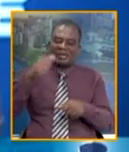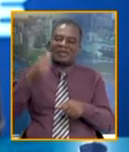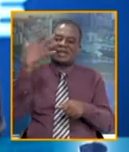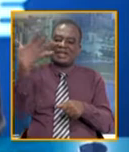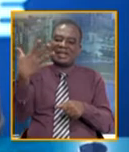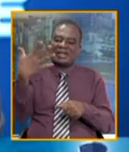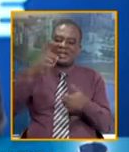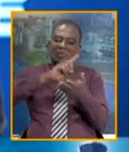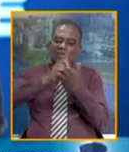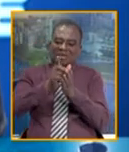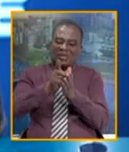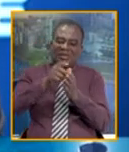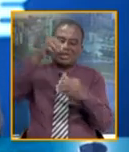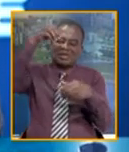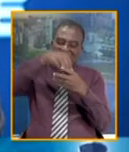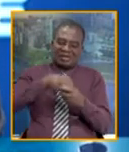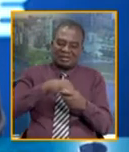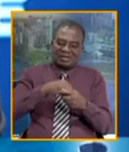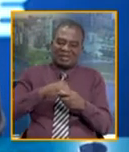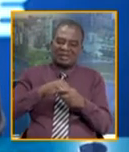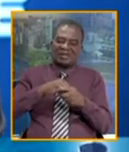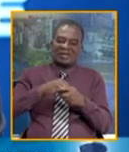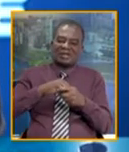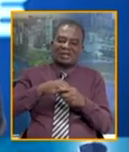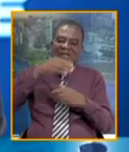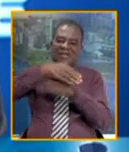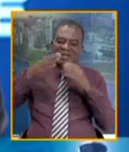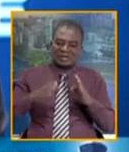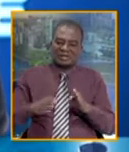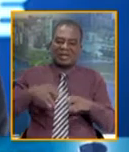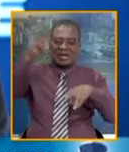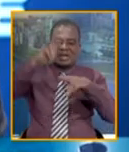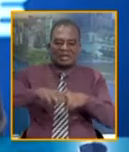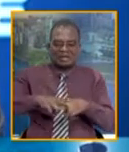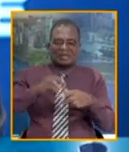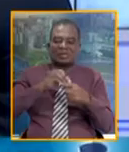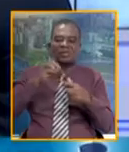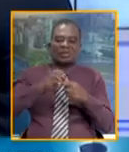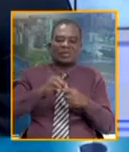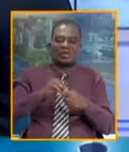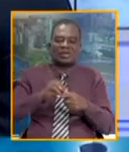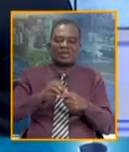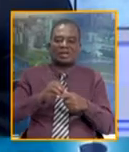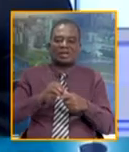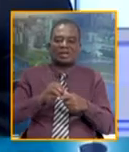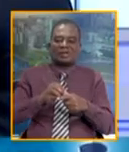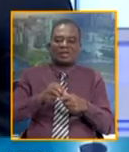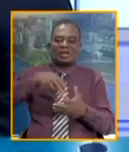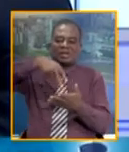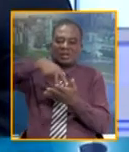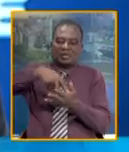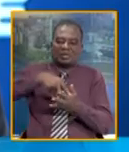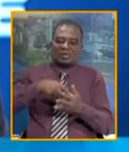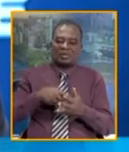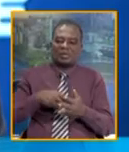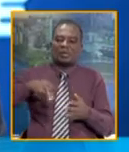assis ou étendu, selon le besoin du requérant. Et nous observons si vous n'avez pas de petites complications